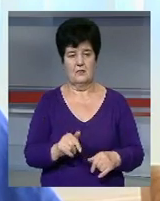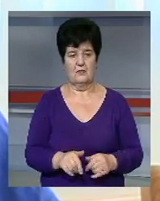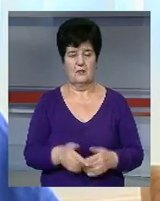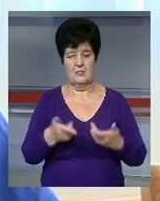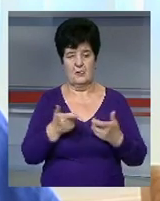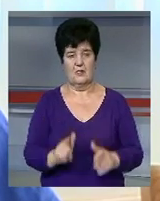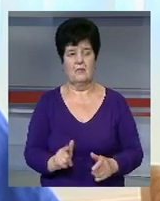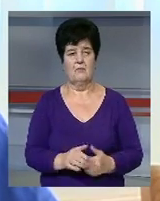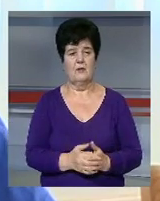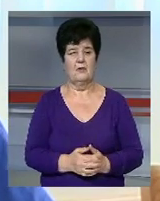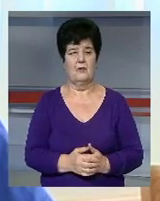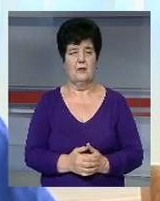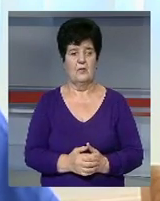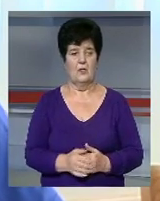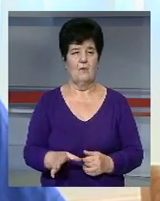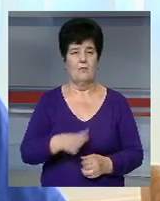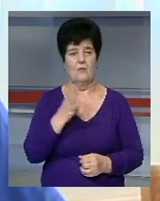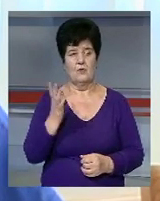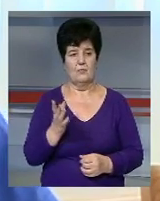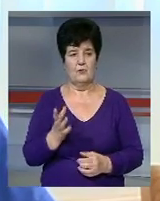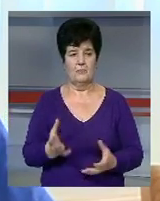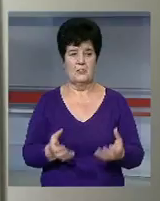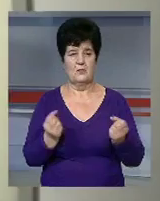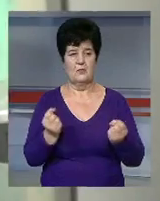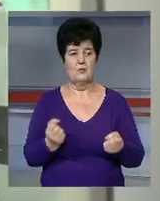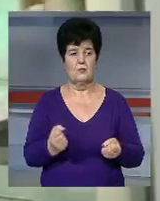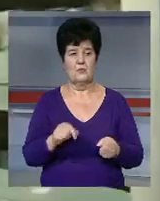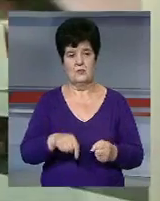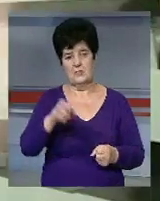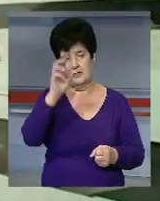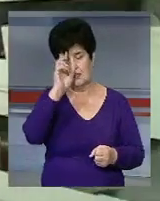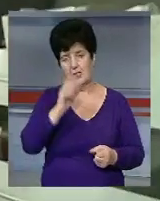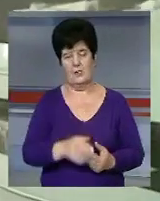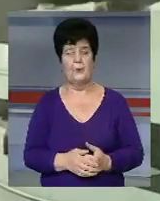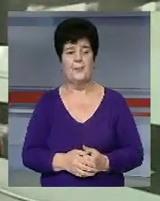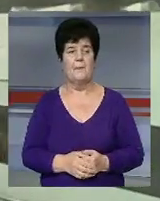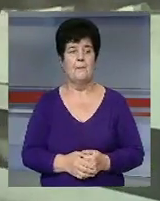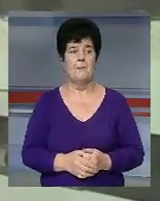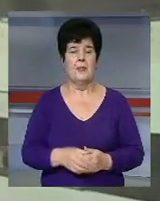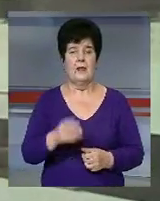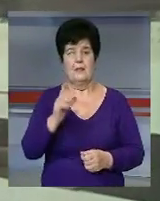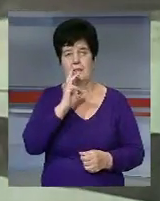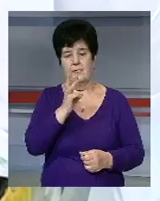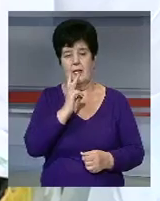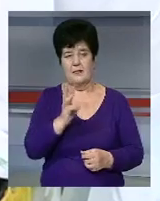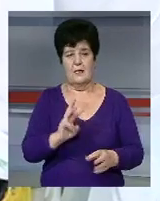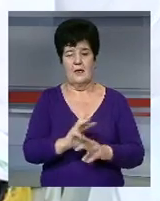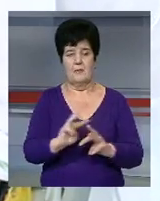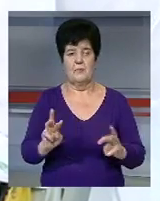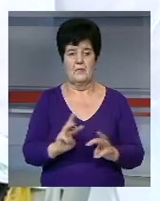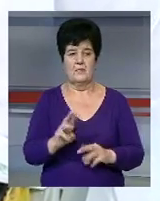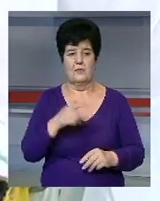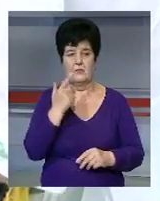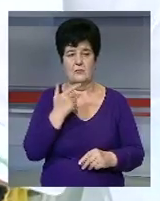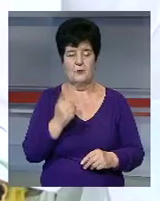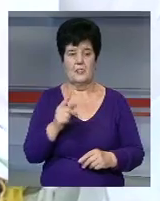tinerii specialiști vor fi menținuți în țară. Noul mecanism de salarizare vine să-i motiveze pe tinerii